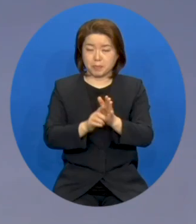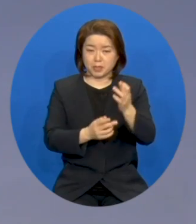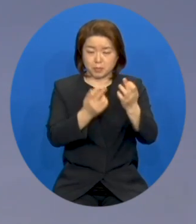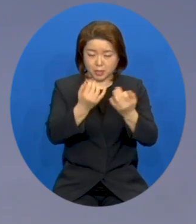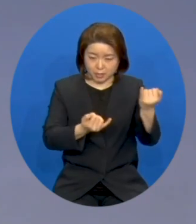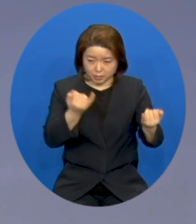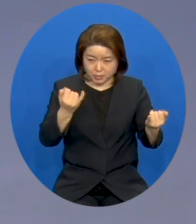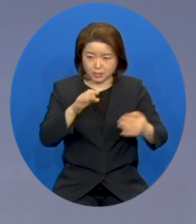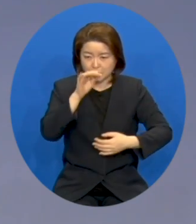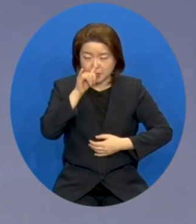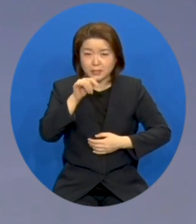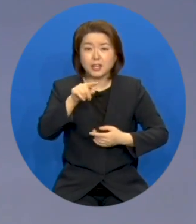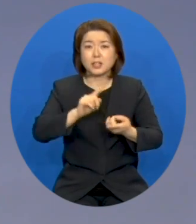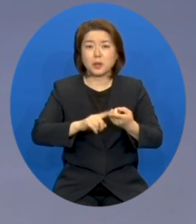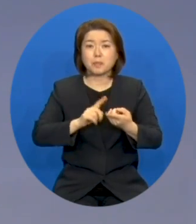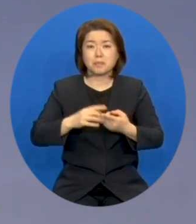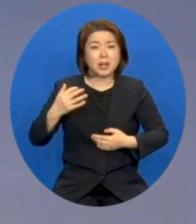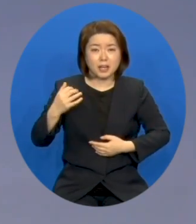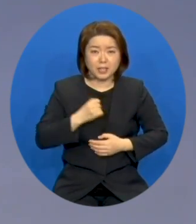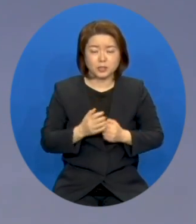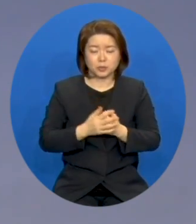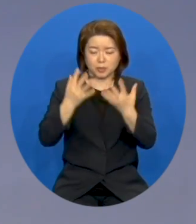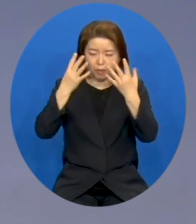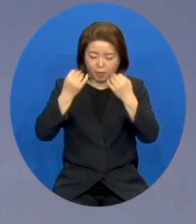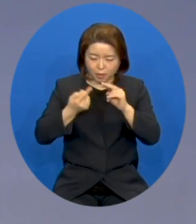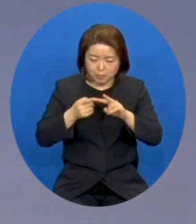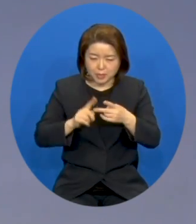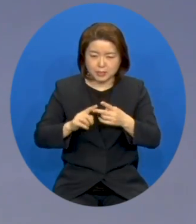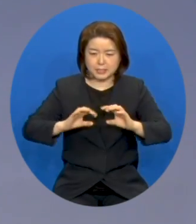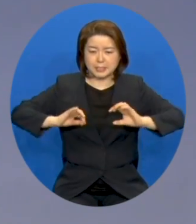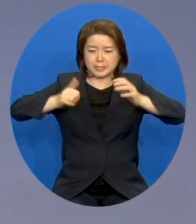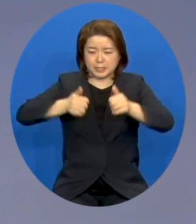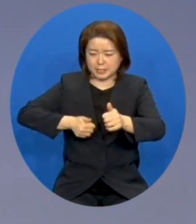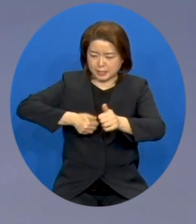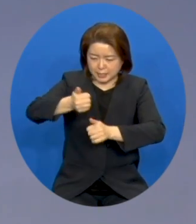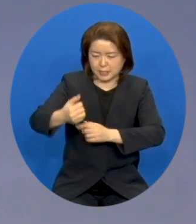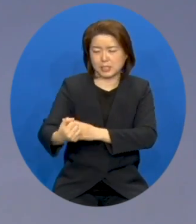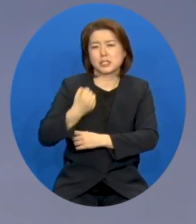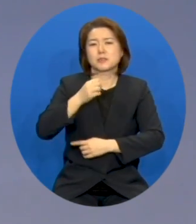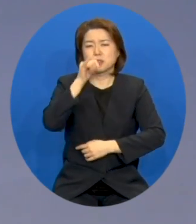있다는 것만 가지고도 얼마든지 세상은 이겨나갈 힘이 있는 겁니다.